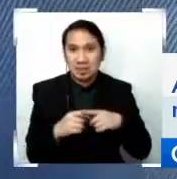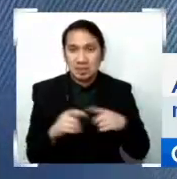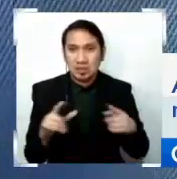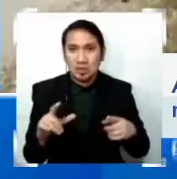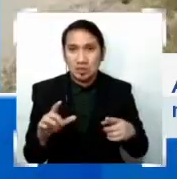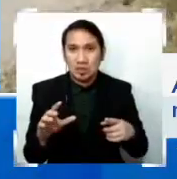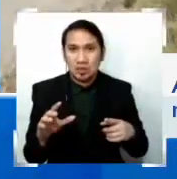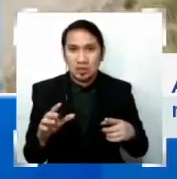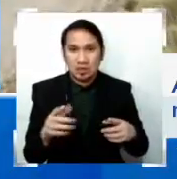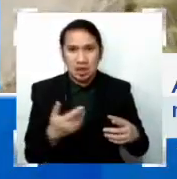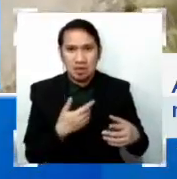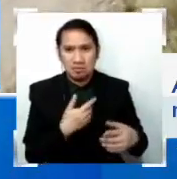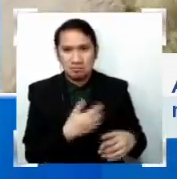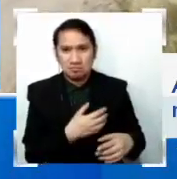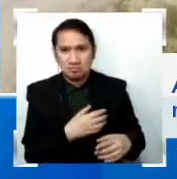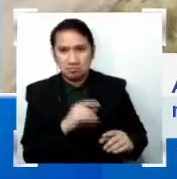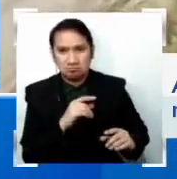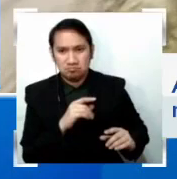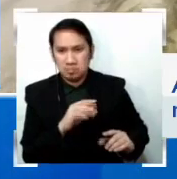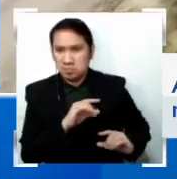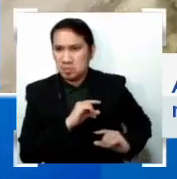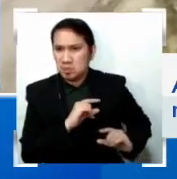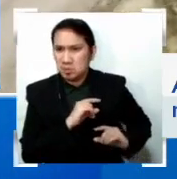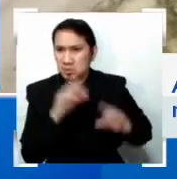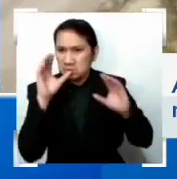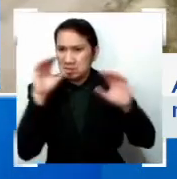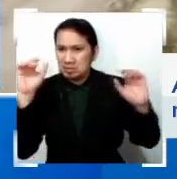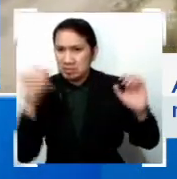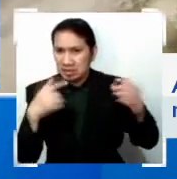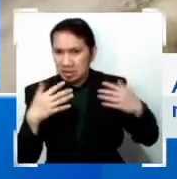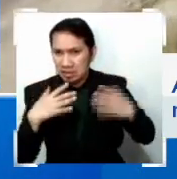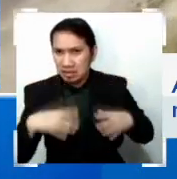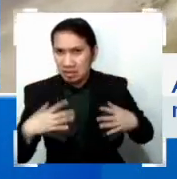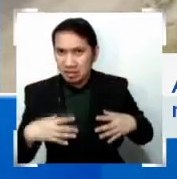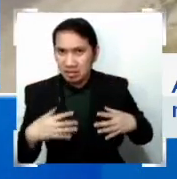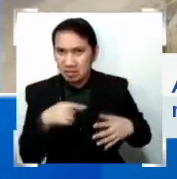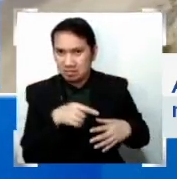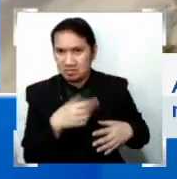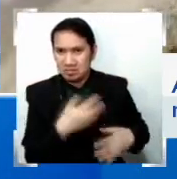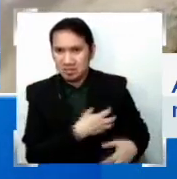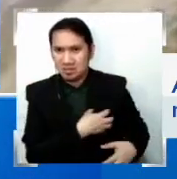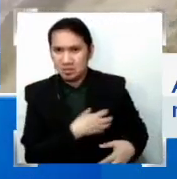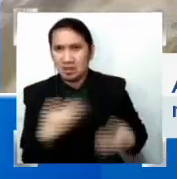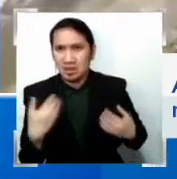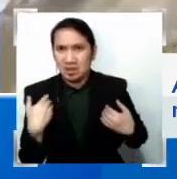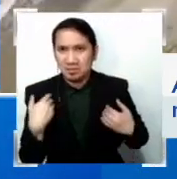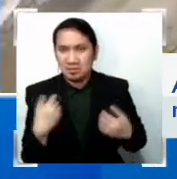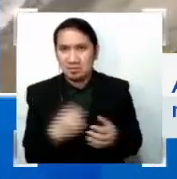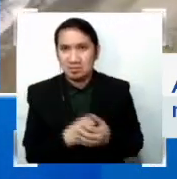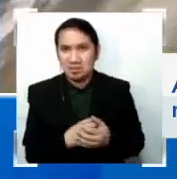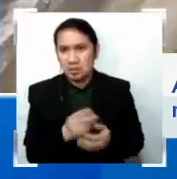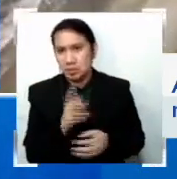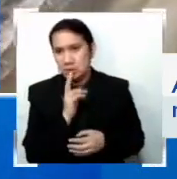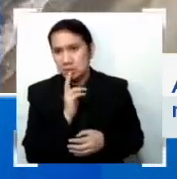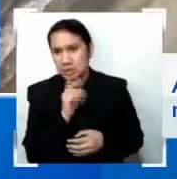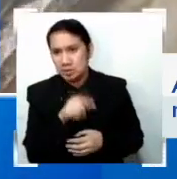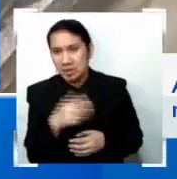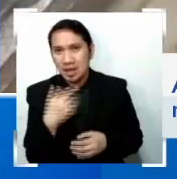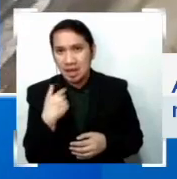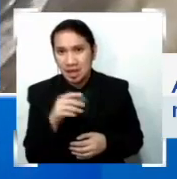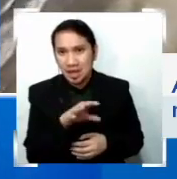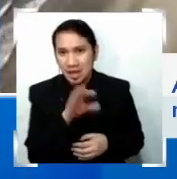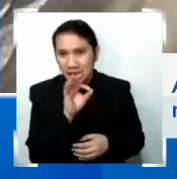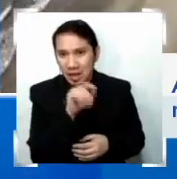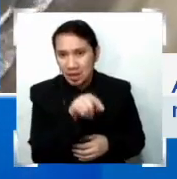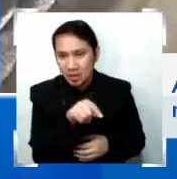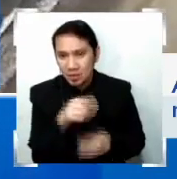Security Group. Ayon sa PDEA, nanangunan sa operasyon sa ilalim ng kanilang Copland Whisperer, nabisto ang resort at palaisdaan na ito ng